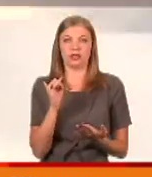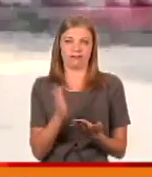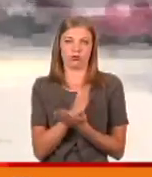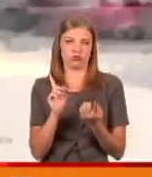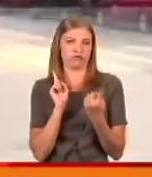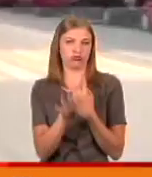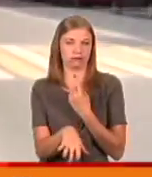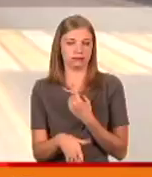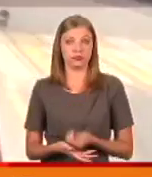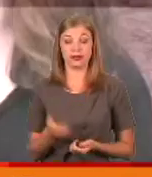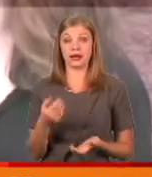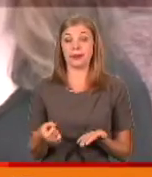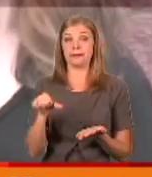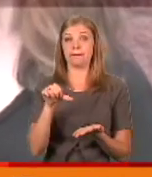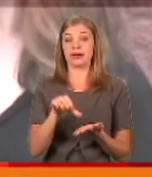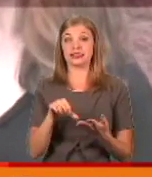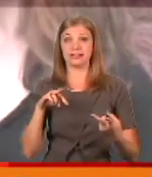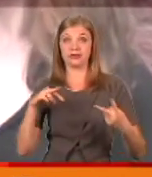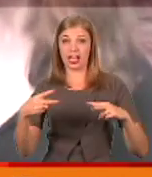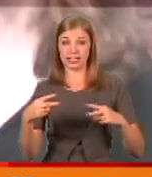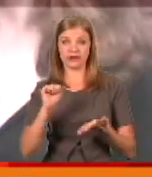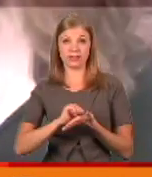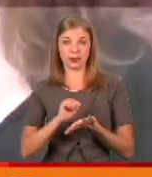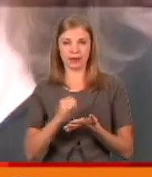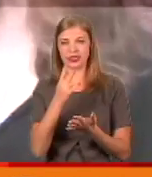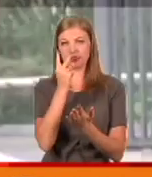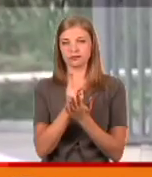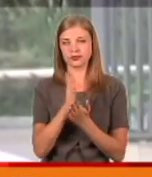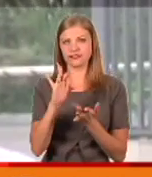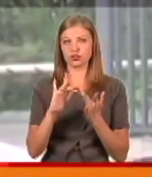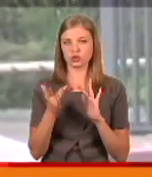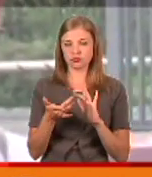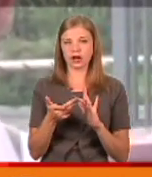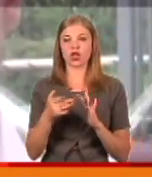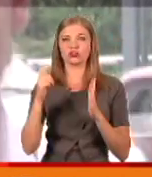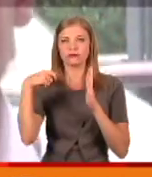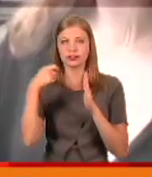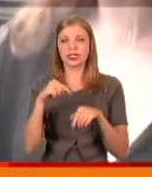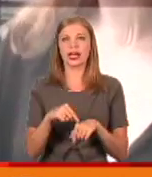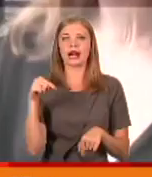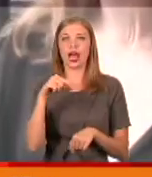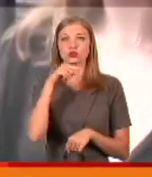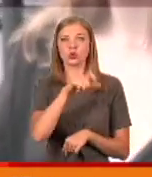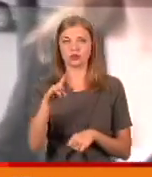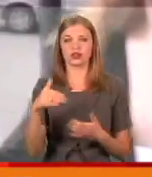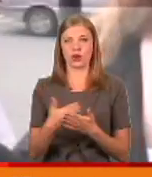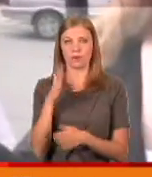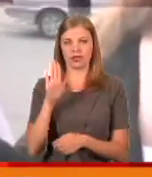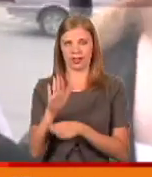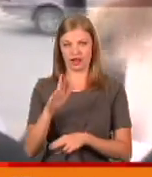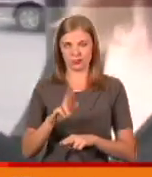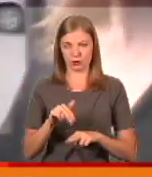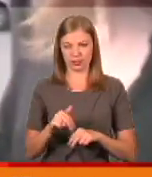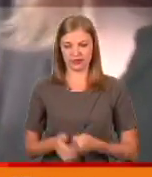пройду. Представники альтернативних медіа, що транслюються у соцмережах, відзняли реакцію росіян на новий наказ